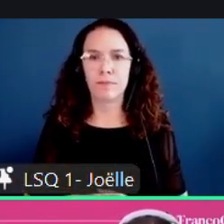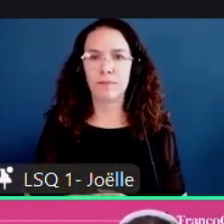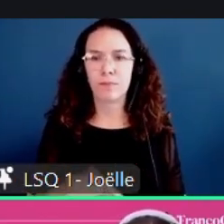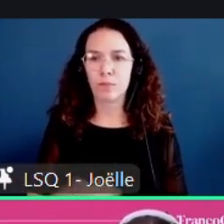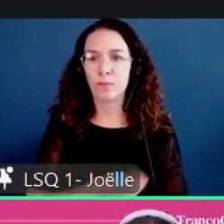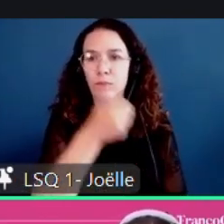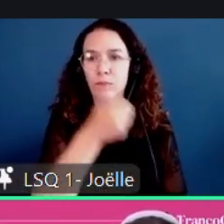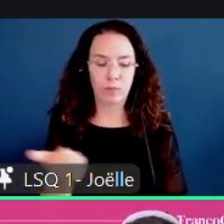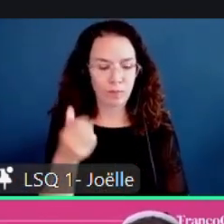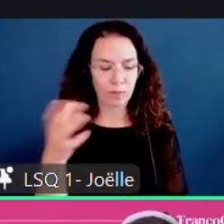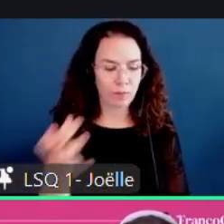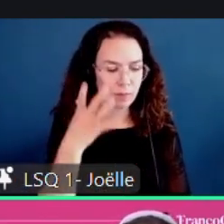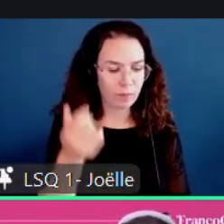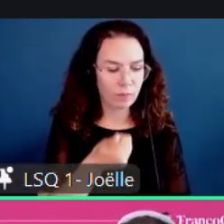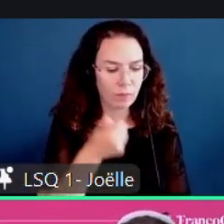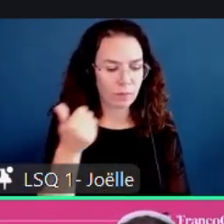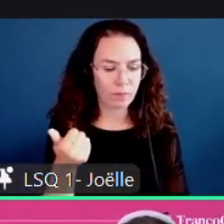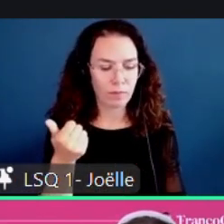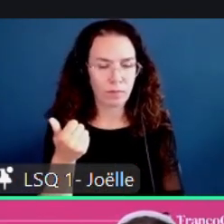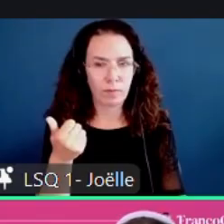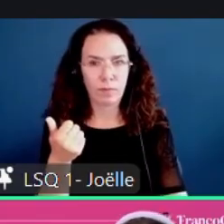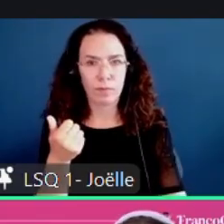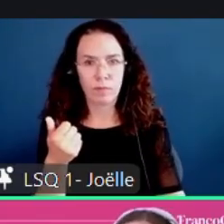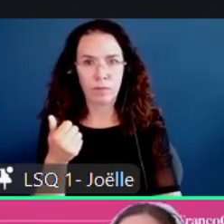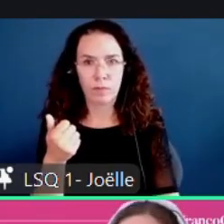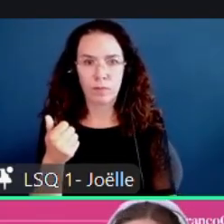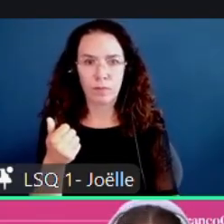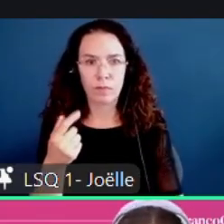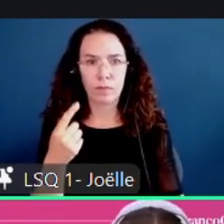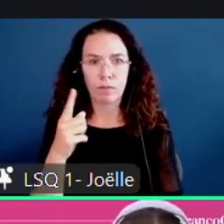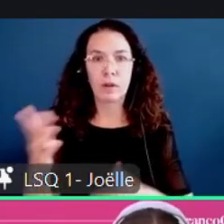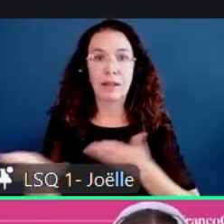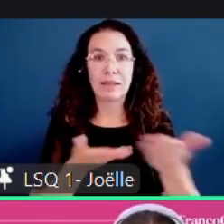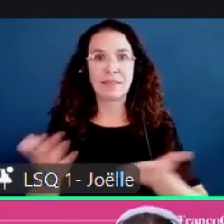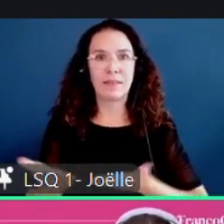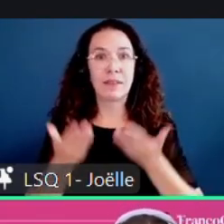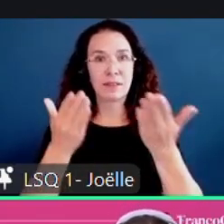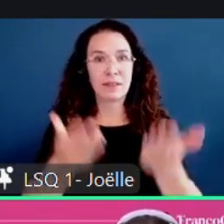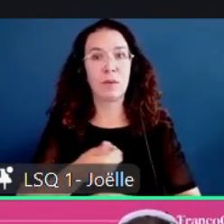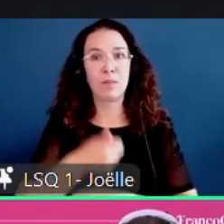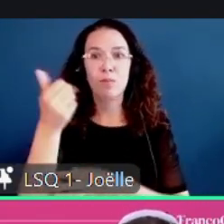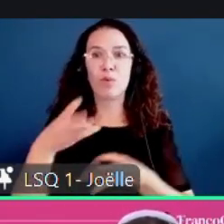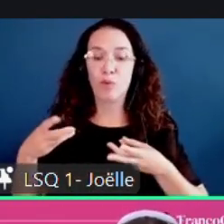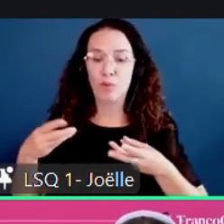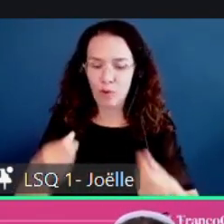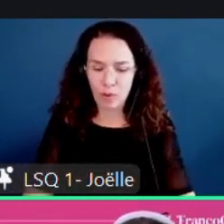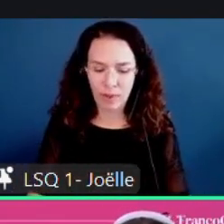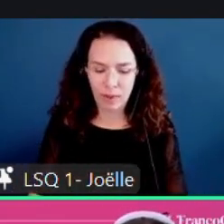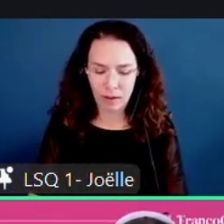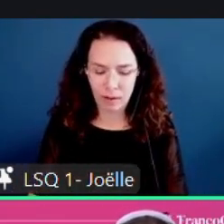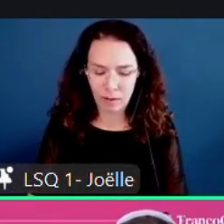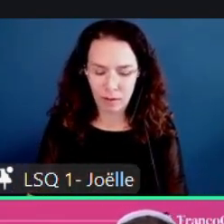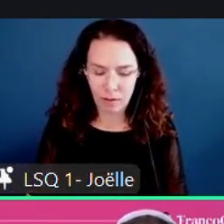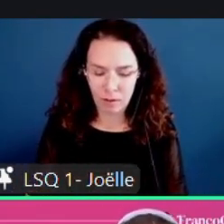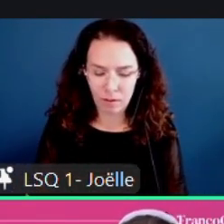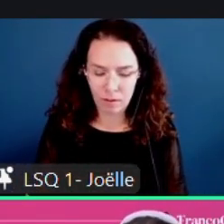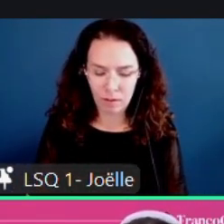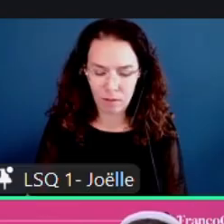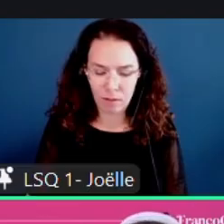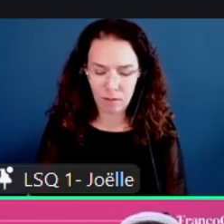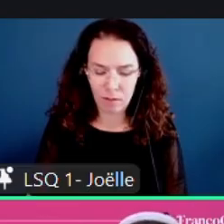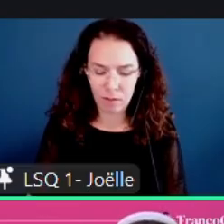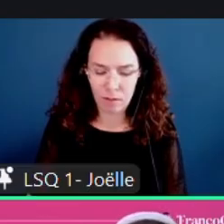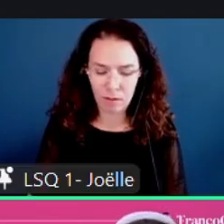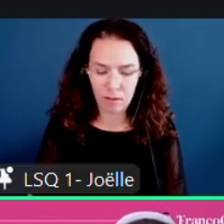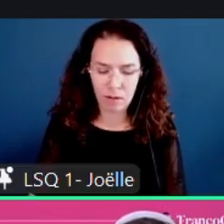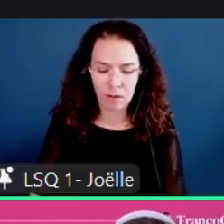peut prendre pour rendre la livraison de services plus fluide, plus inclusive, adaptée, c'est l'appui